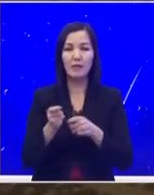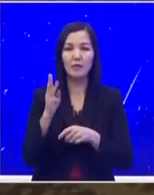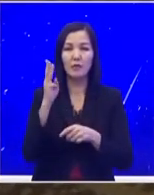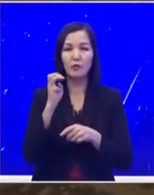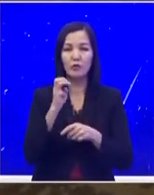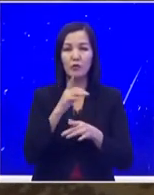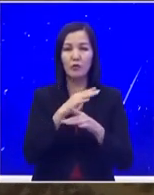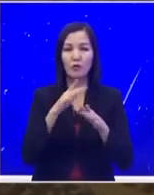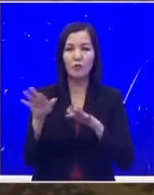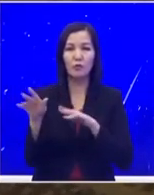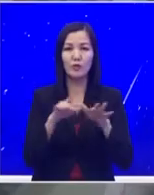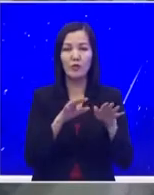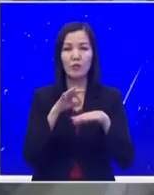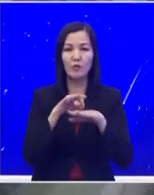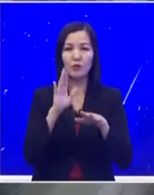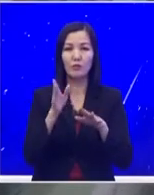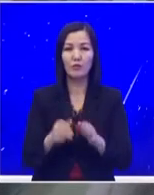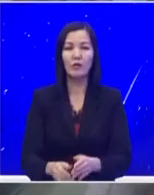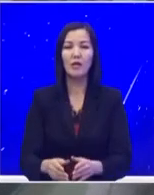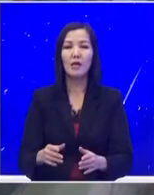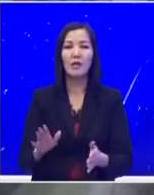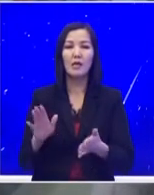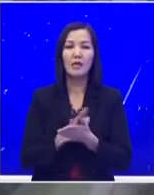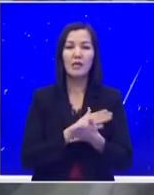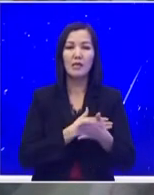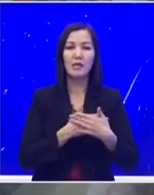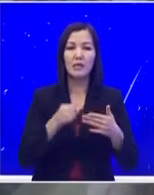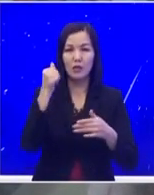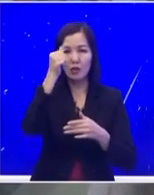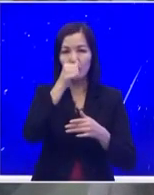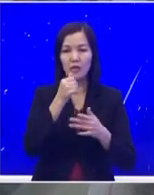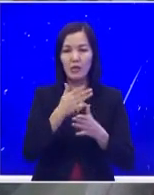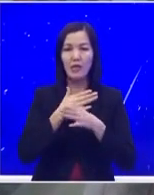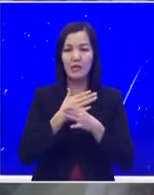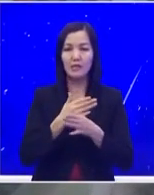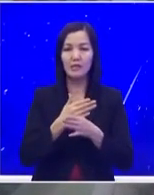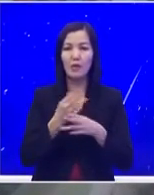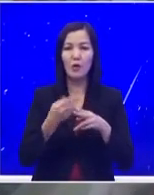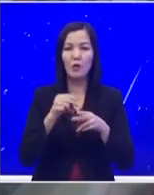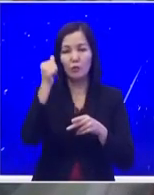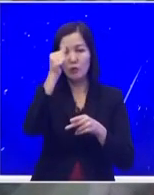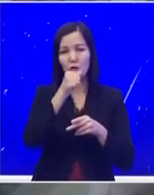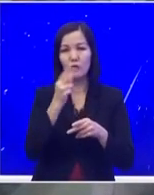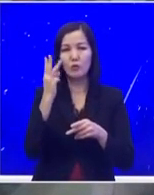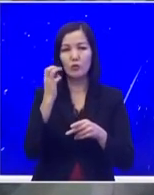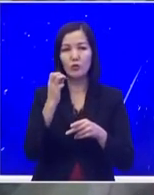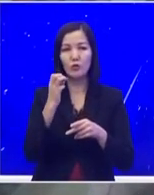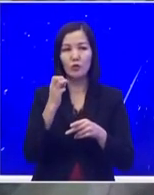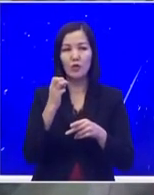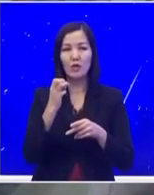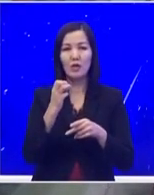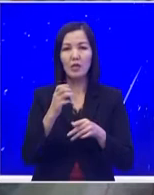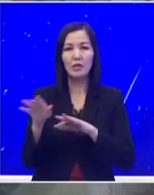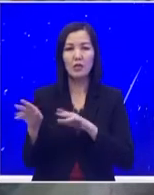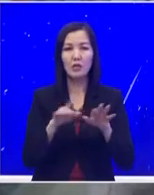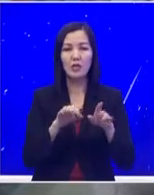аса шара ұйымдастырмақ. Еріктілер жылы аясында бізде осы жылы 300-ге жуық іс-шараларымыз бар. Бұл жерде